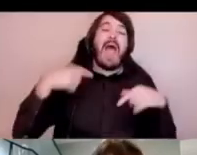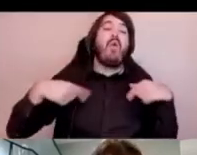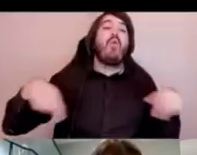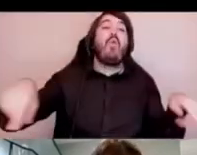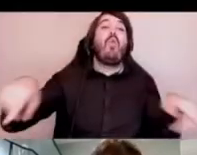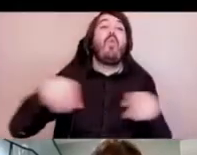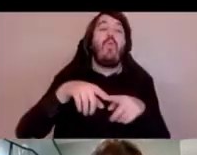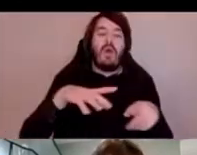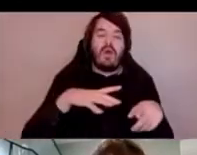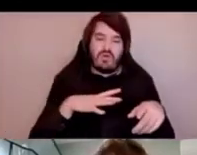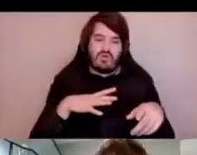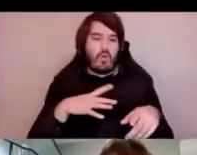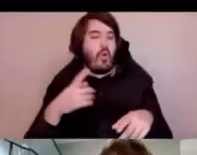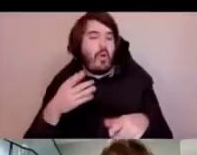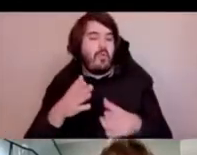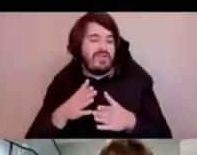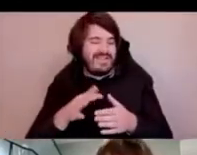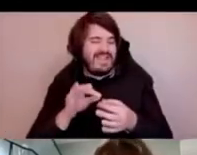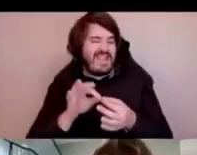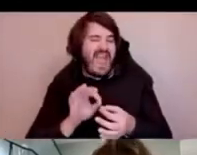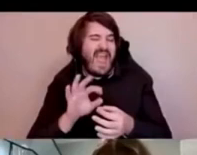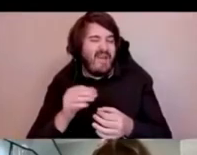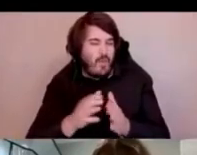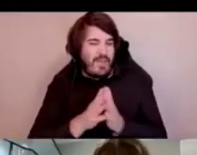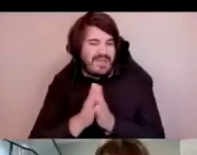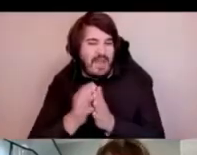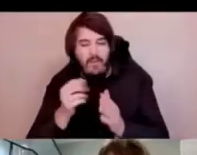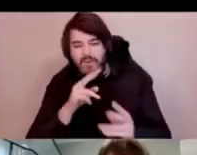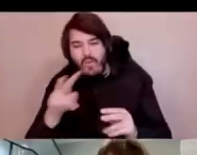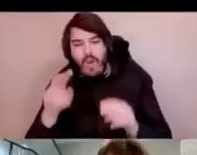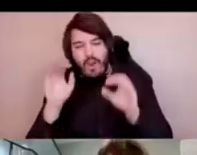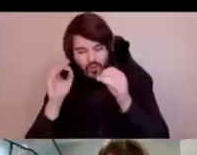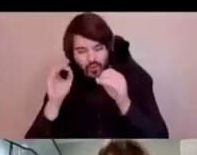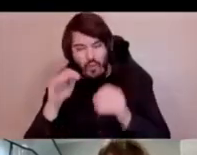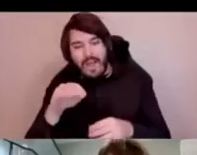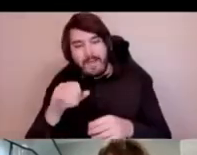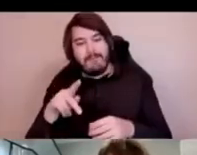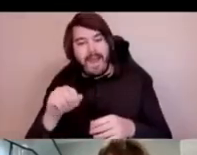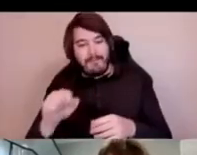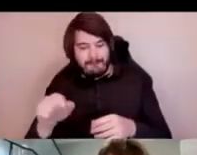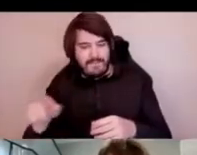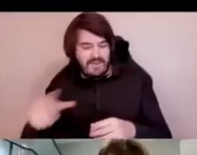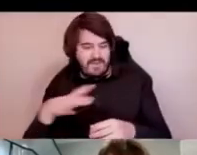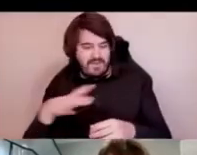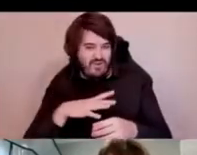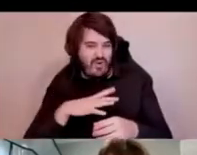petit truc intéressant. Vous pouvez consulter Google Maps, puis un outil intéressant